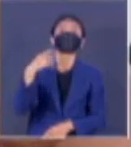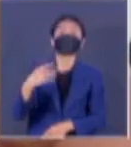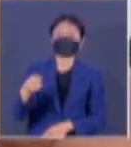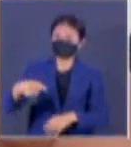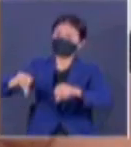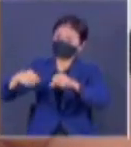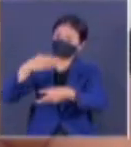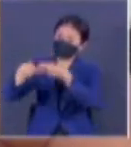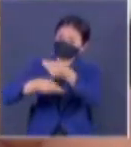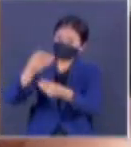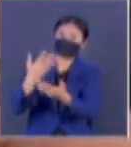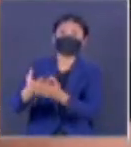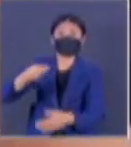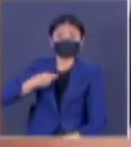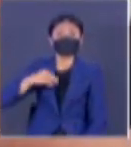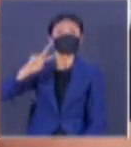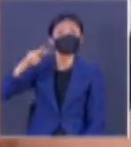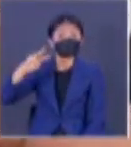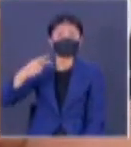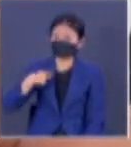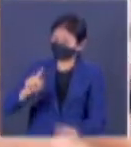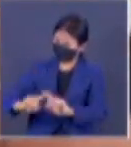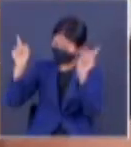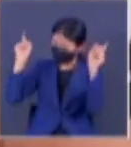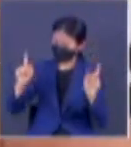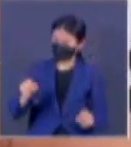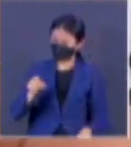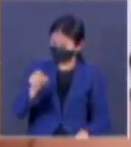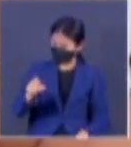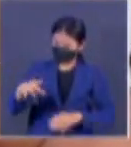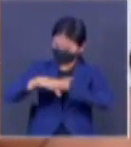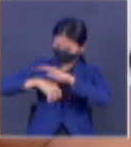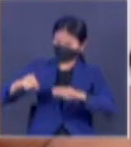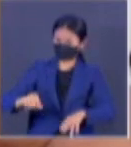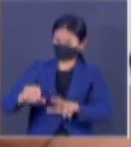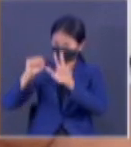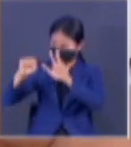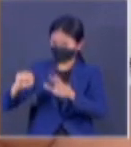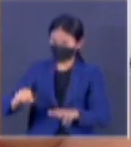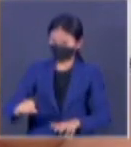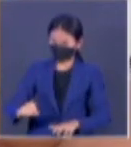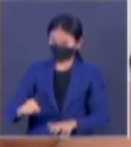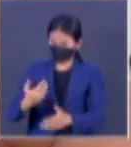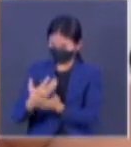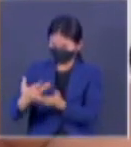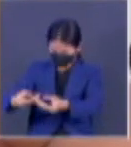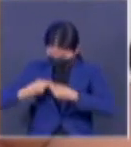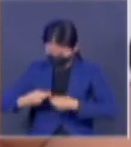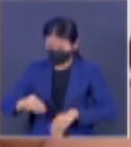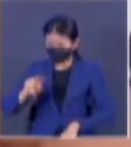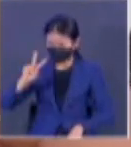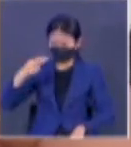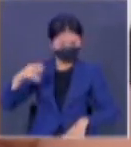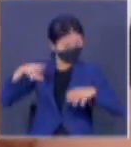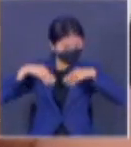ไม่เอาเงินต้อง 300,000 กว่าจะให้ผมแค่ 20,000 ผมเอายังไงอันไม่เอาเดี๋ยวผมถามว่